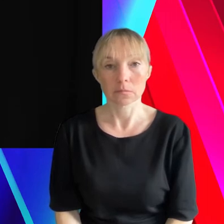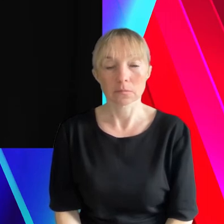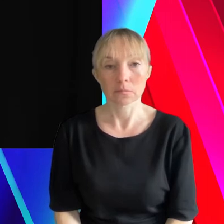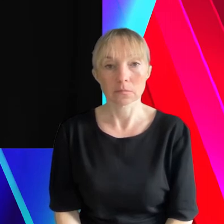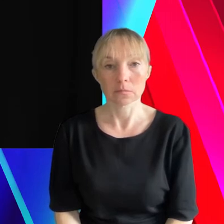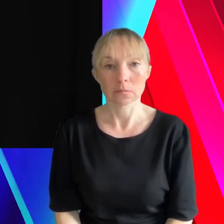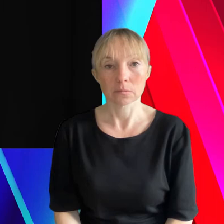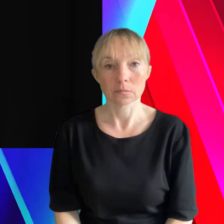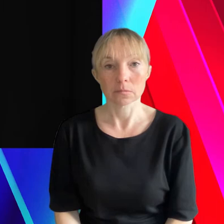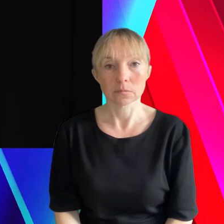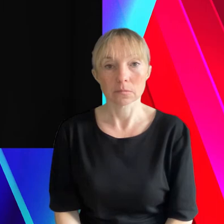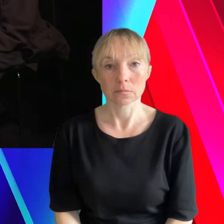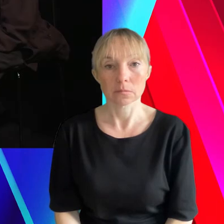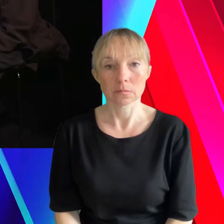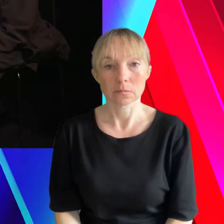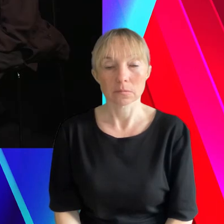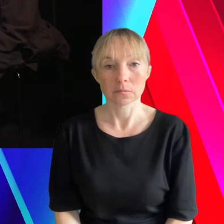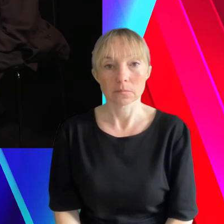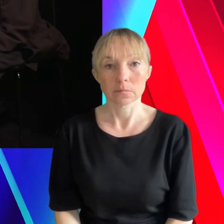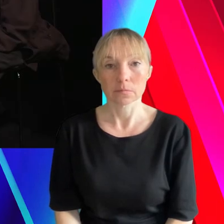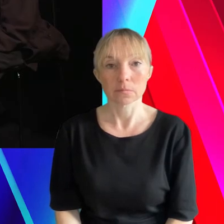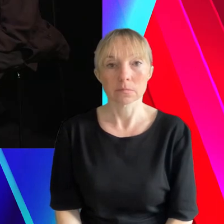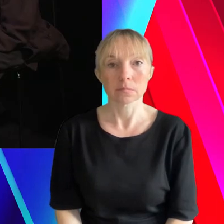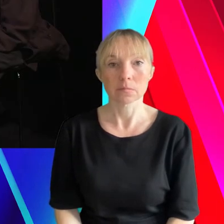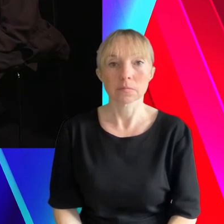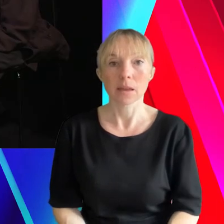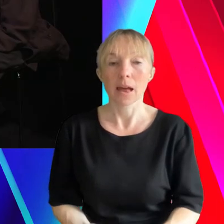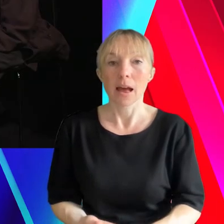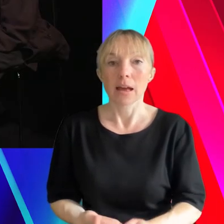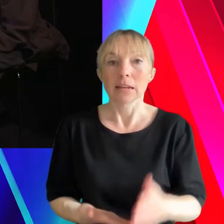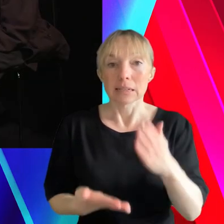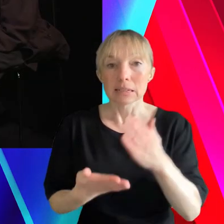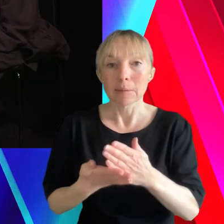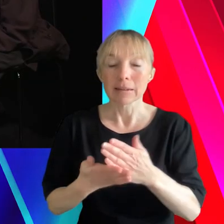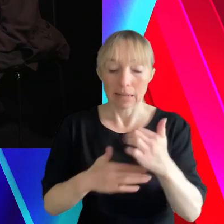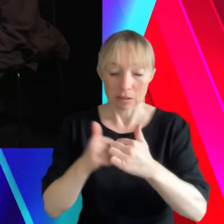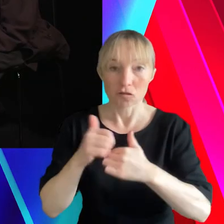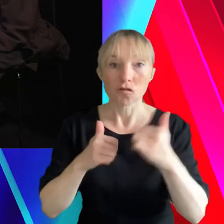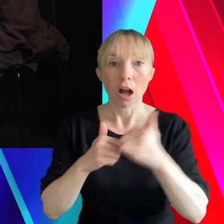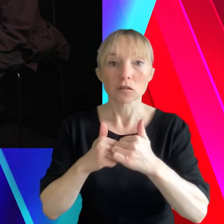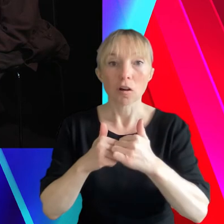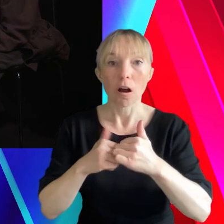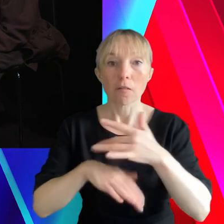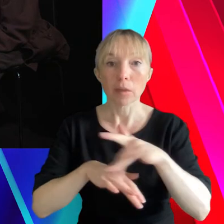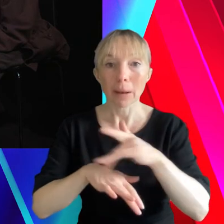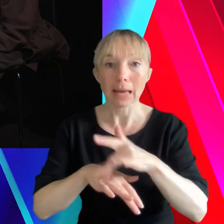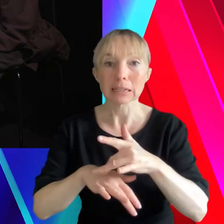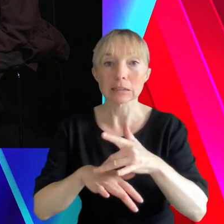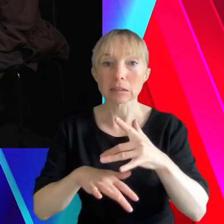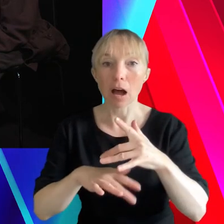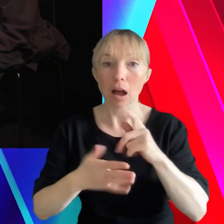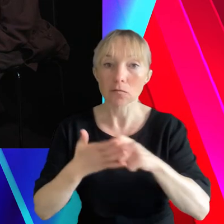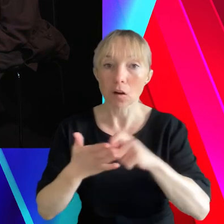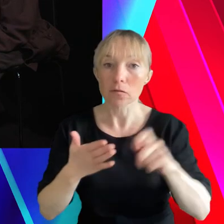قصه‌گویی من رو خیلی تقویت کرد. And especially the structure of this play that I had to write for radio really helped me in a